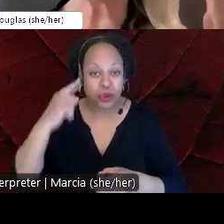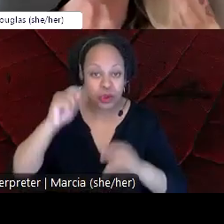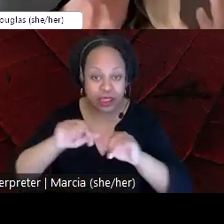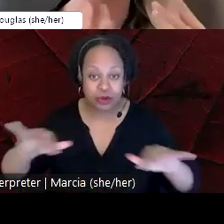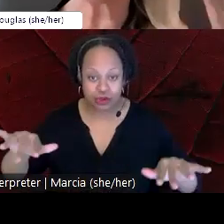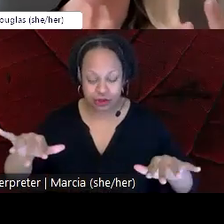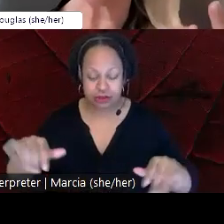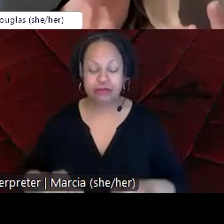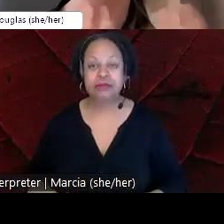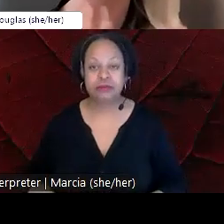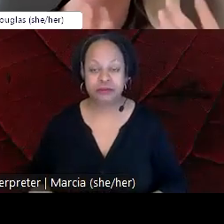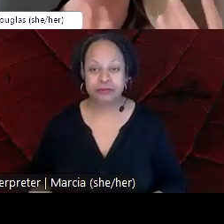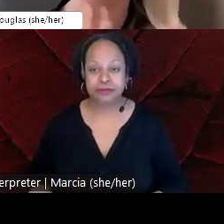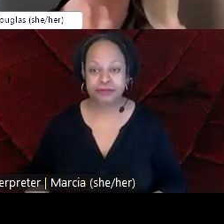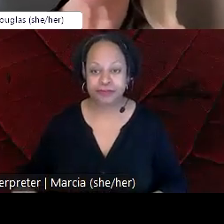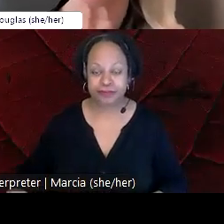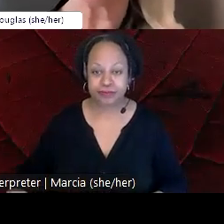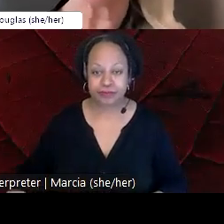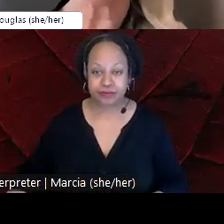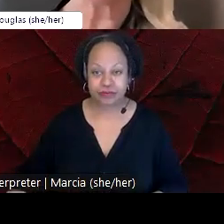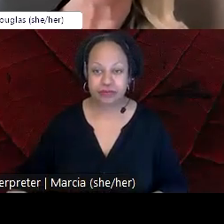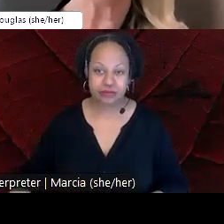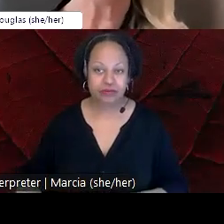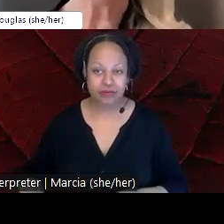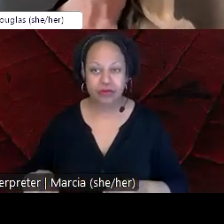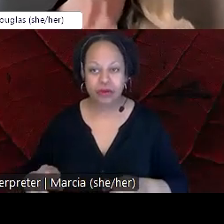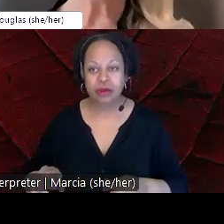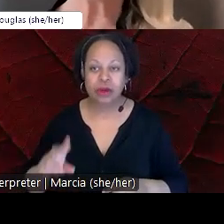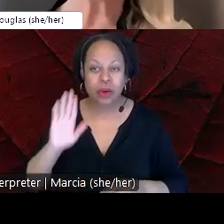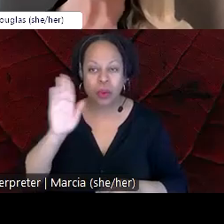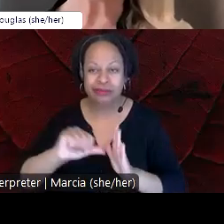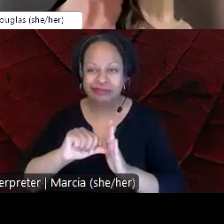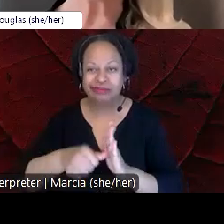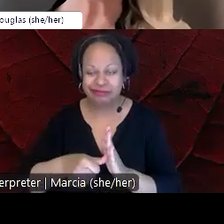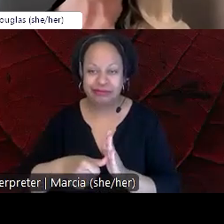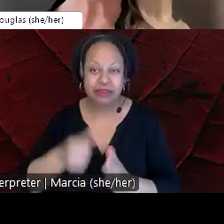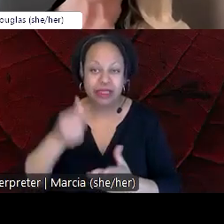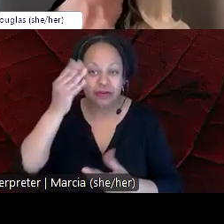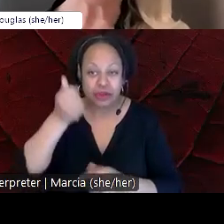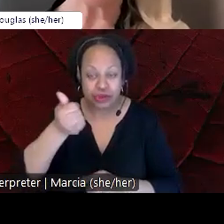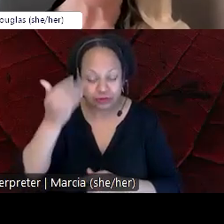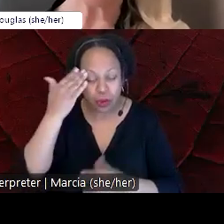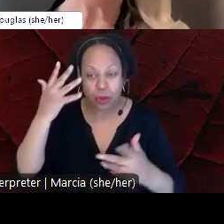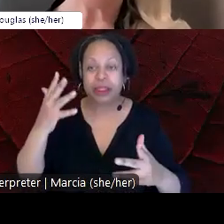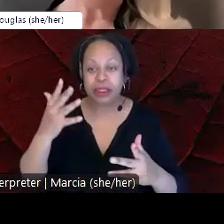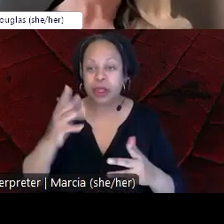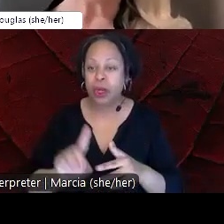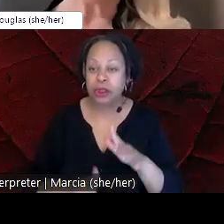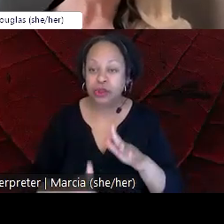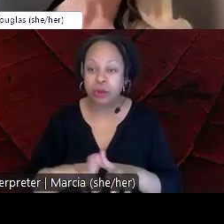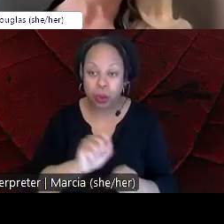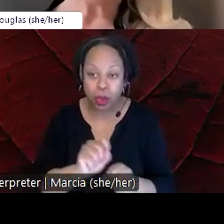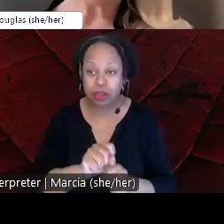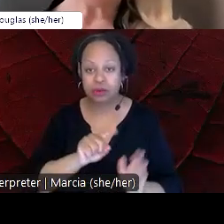préjugés concernant la neurodivergence représentent un déficit, se manifestent dans votre propre travail,